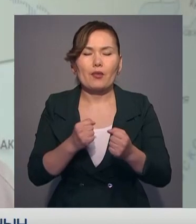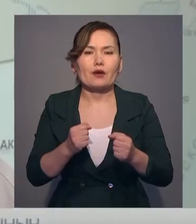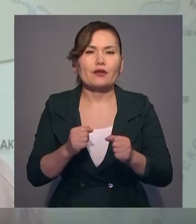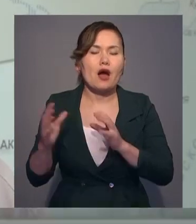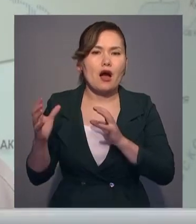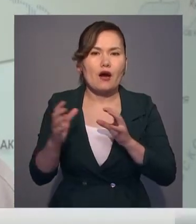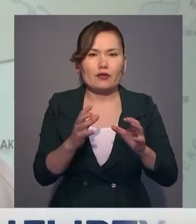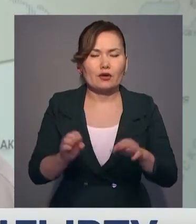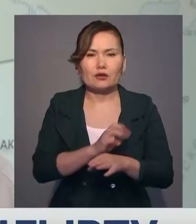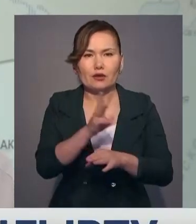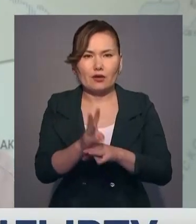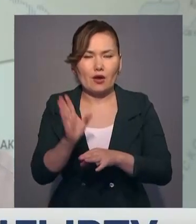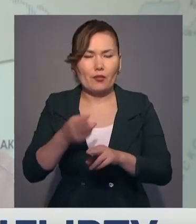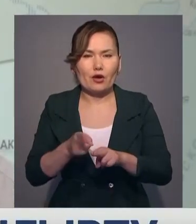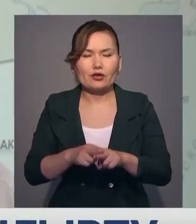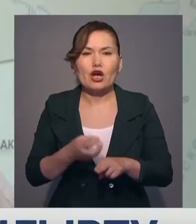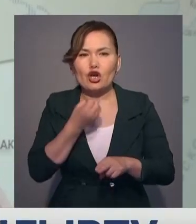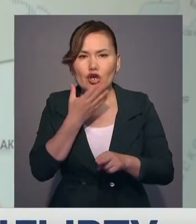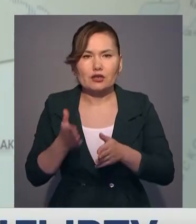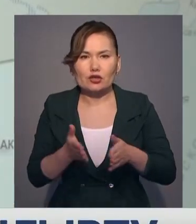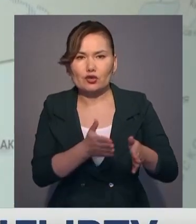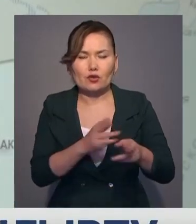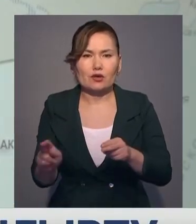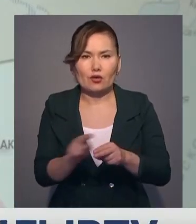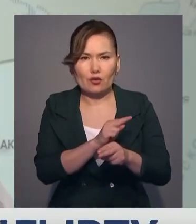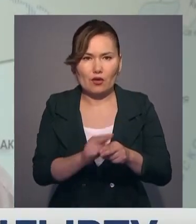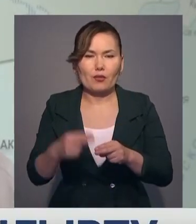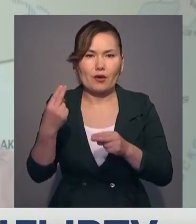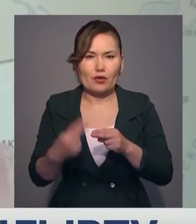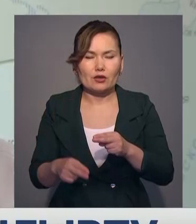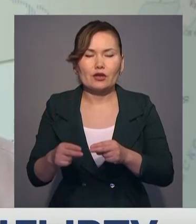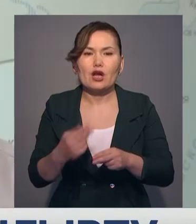кейін шетелдің адамдары біздің үлкен-үлкен осы жолдармен жүріп жатыр.